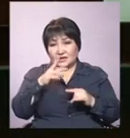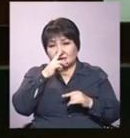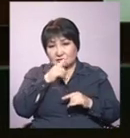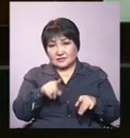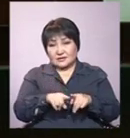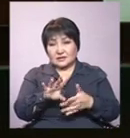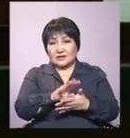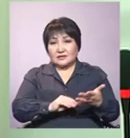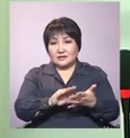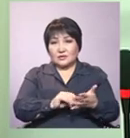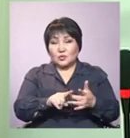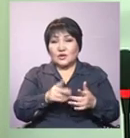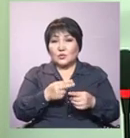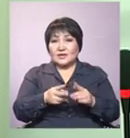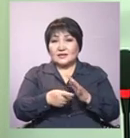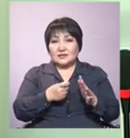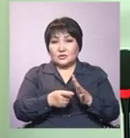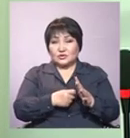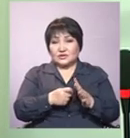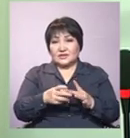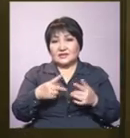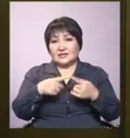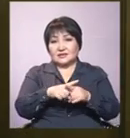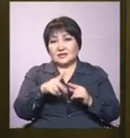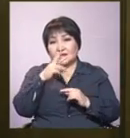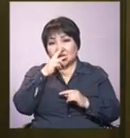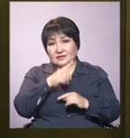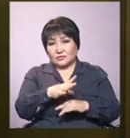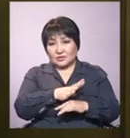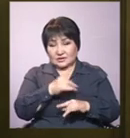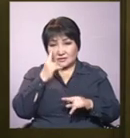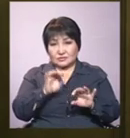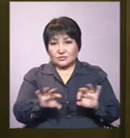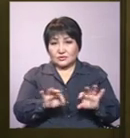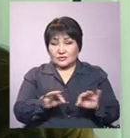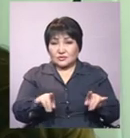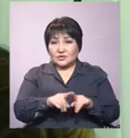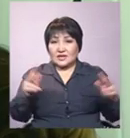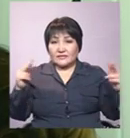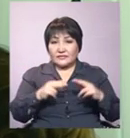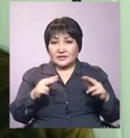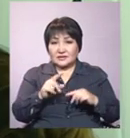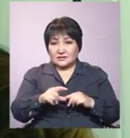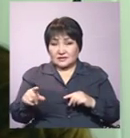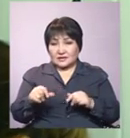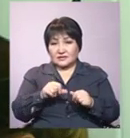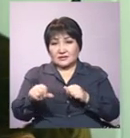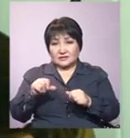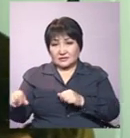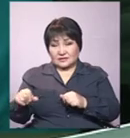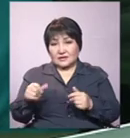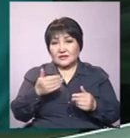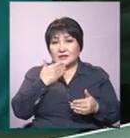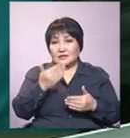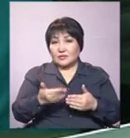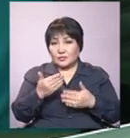қайталанады. Оны тергеуші техникалық қателіктің кеткенімен түсіндірді. Сөзінше ол куәгерлердің әрқайсысынан жеке-жеке жауап алған. Ал